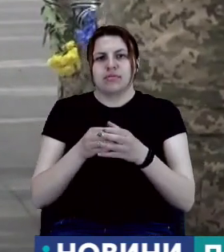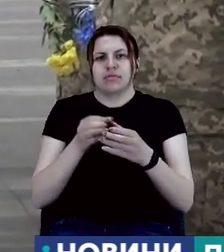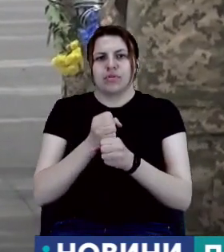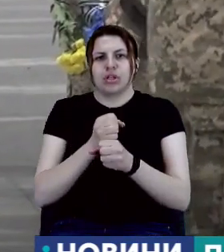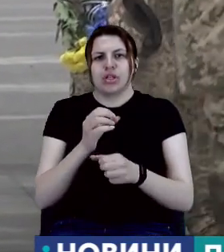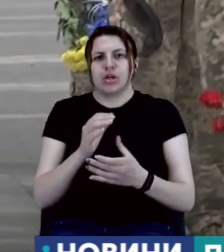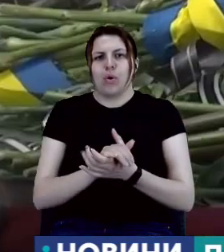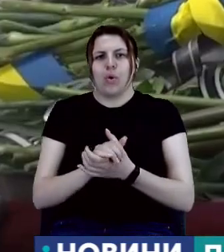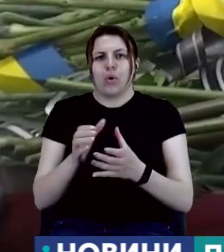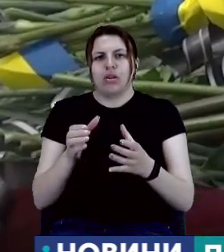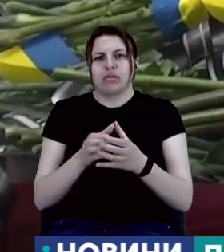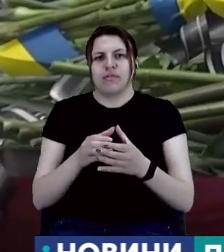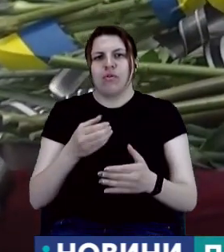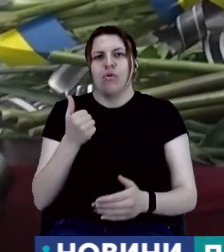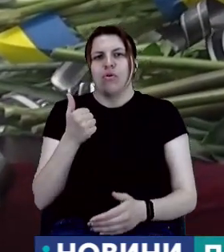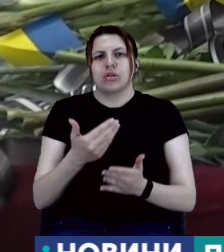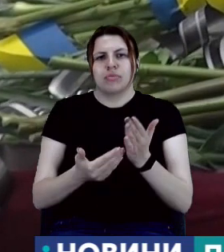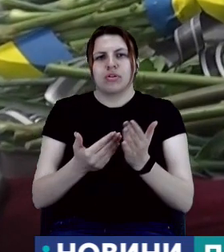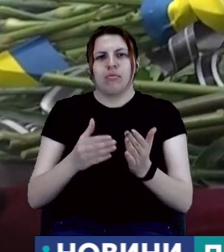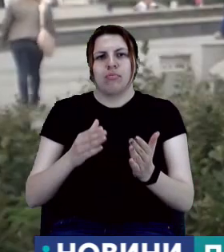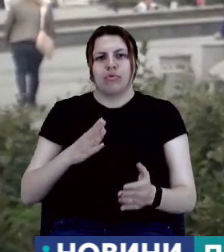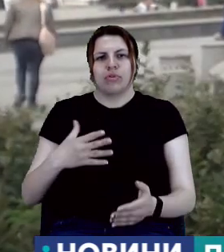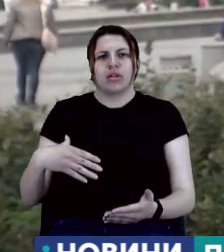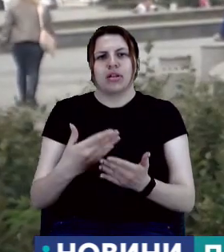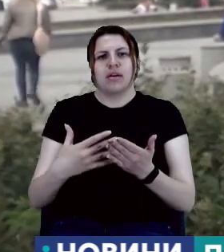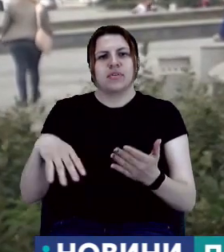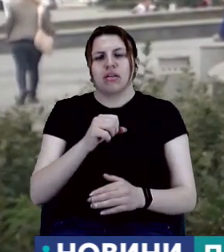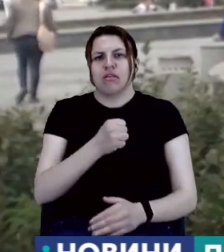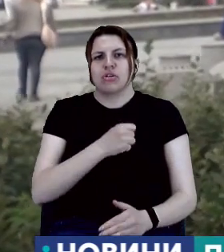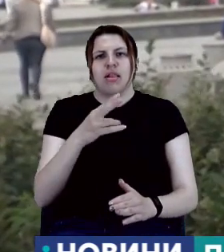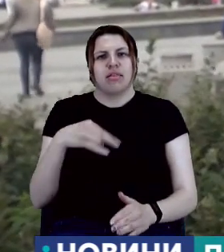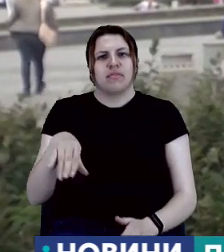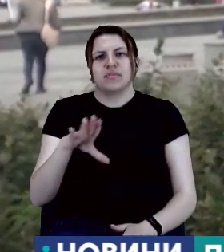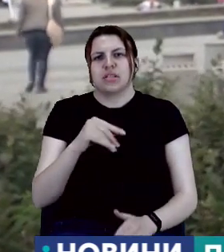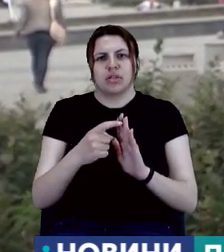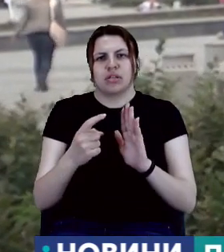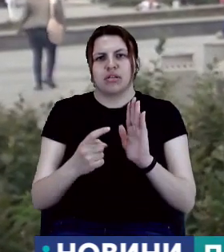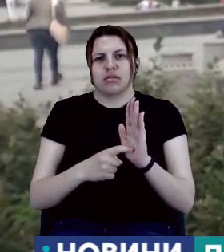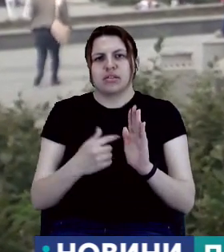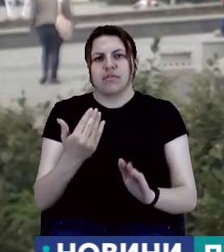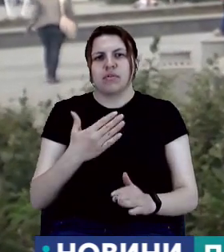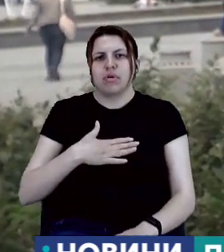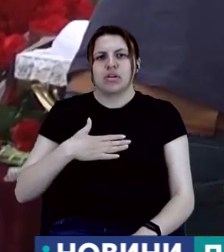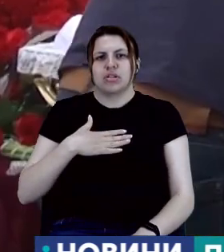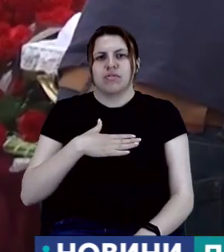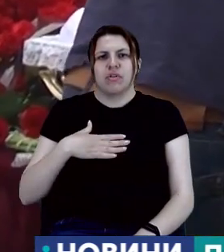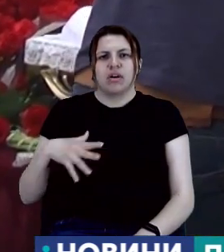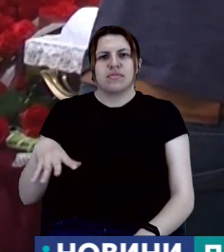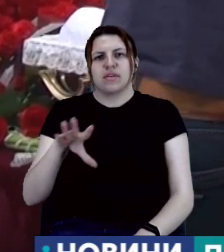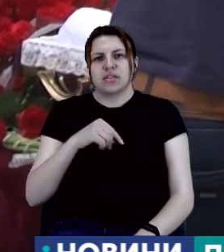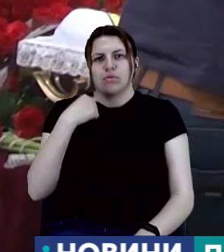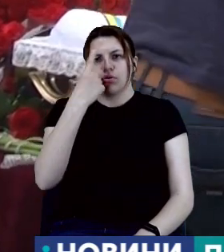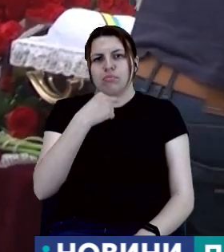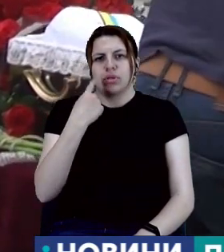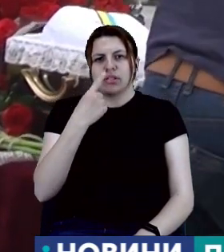наставником він був для всіх. На жаль, не всім ділився, він, скажімо так, переживав за все особисто.